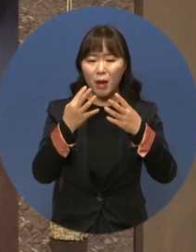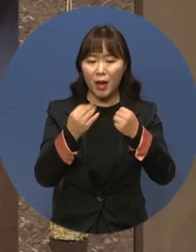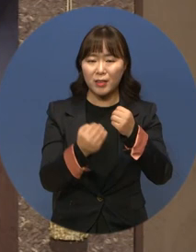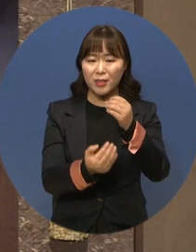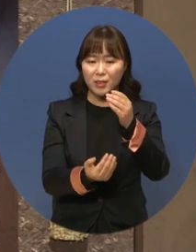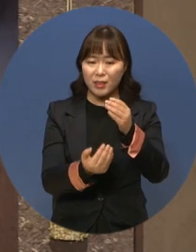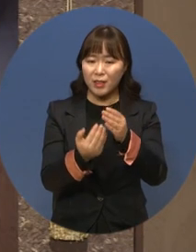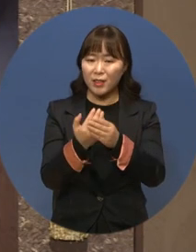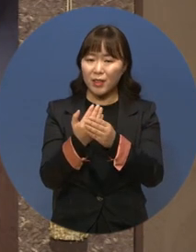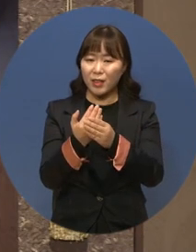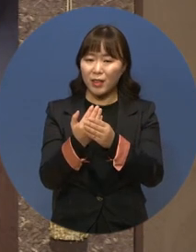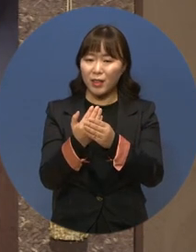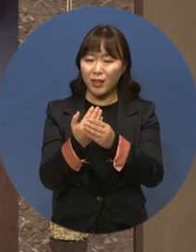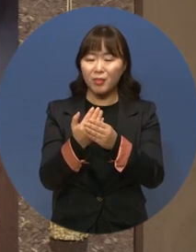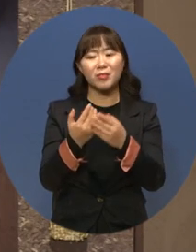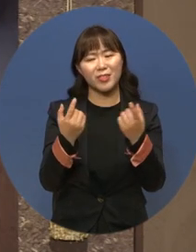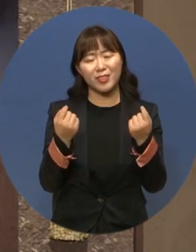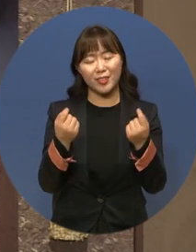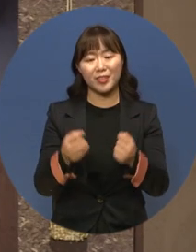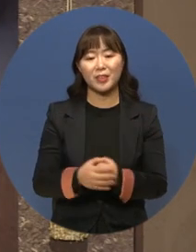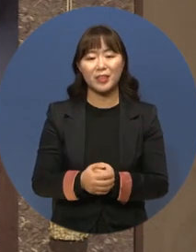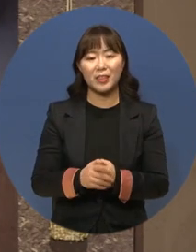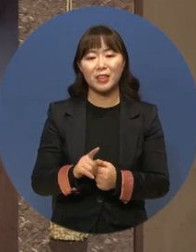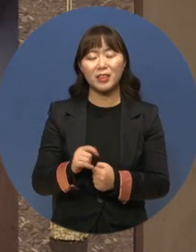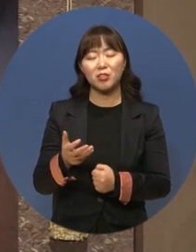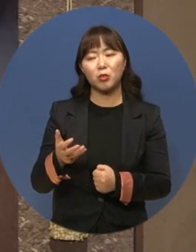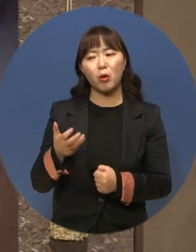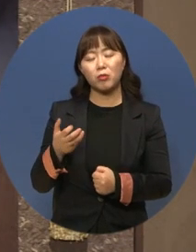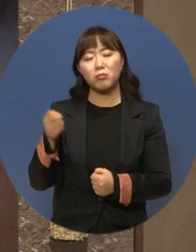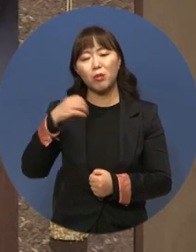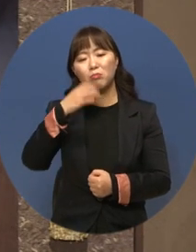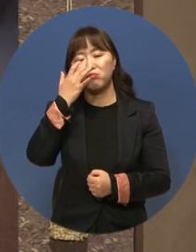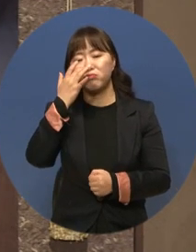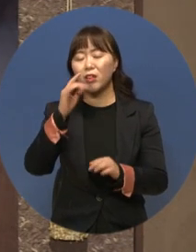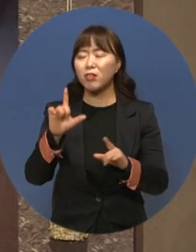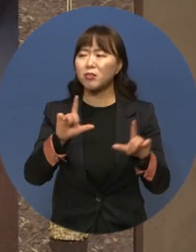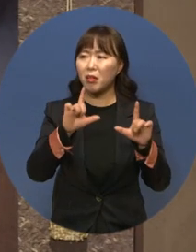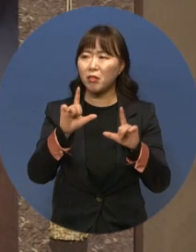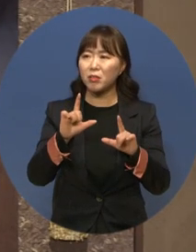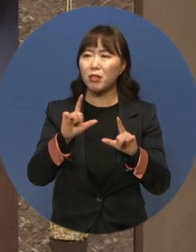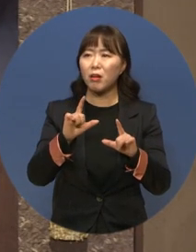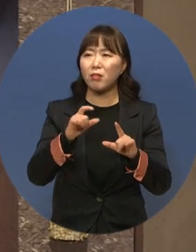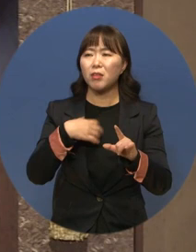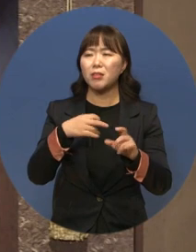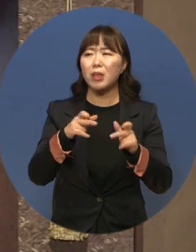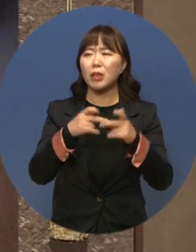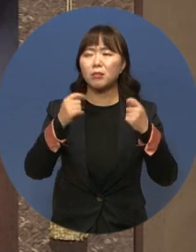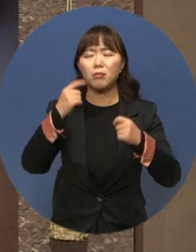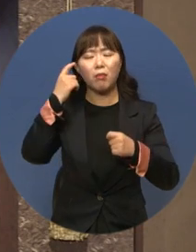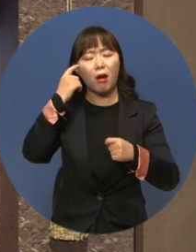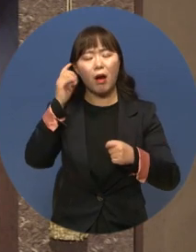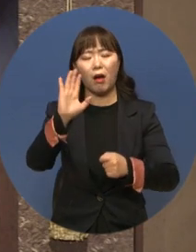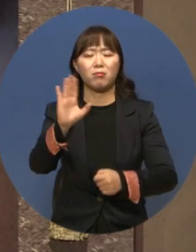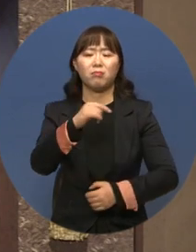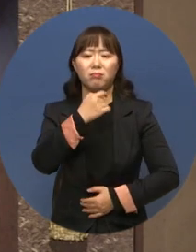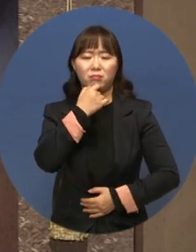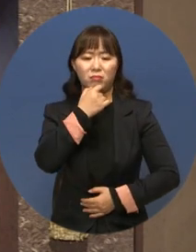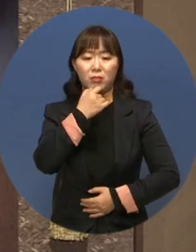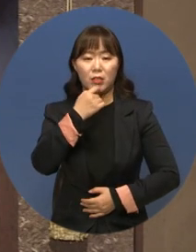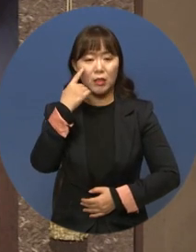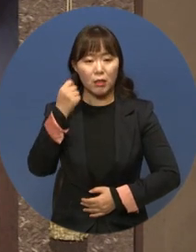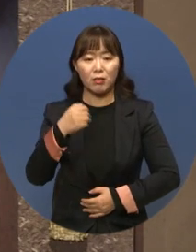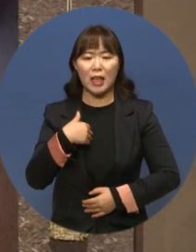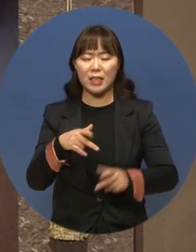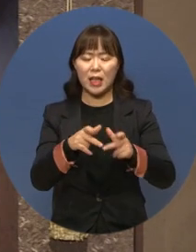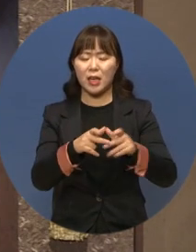다치면서 많이 생겼지 않겠어요? 근데 그 전에는 그렇게 살고 싶지 않았다는 생각을 많이 해요. 그리고 자꾸